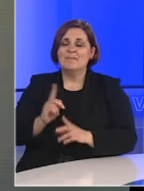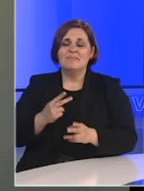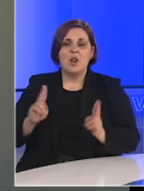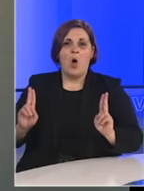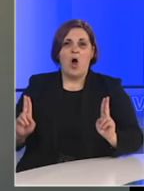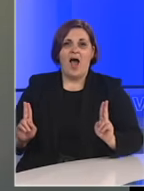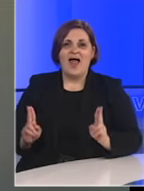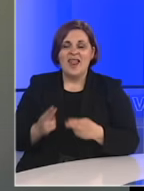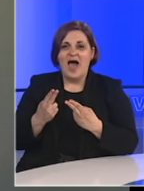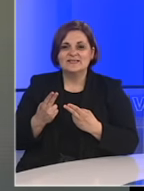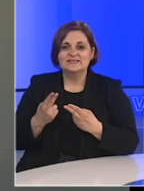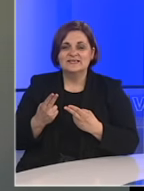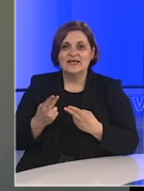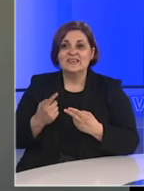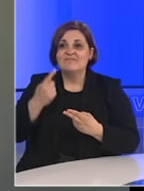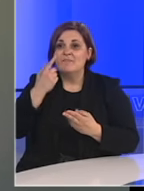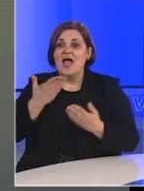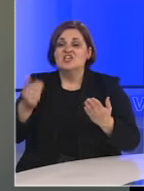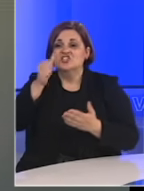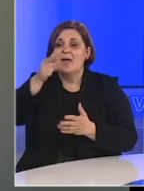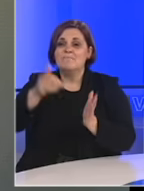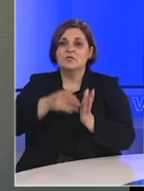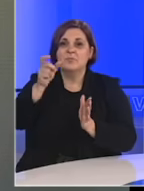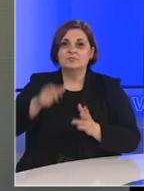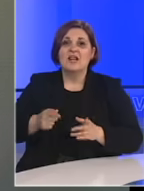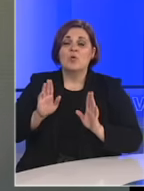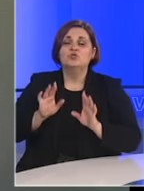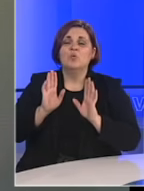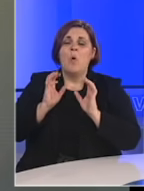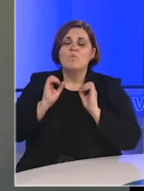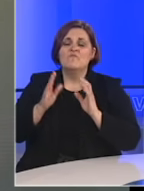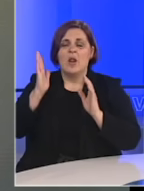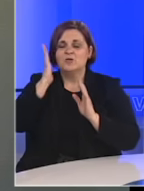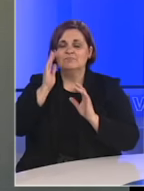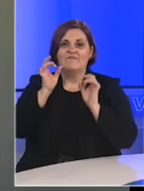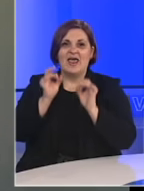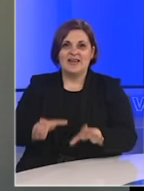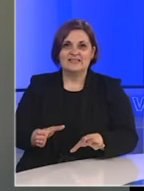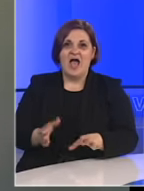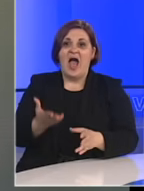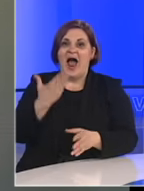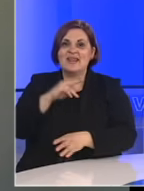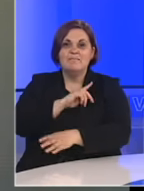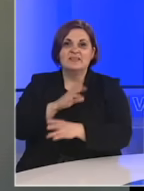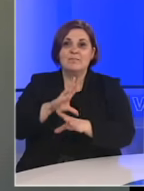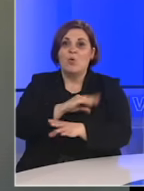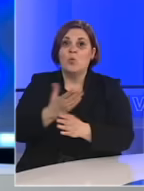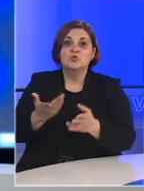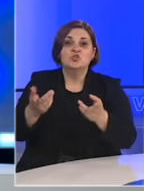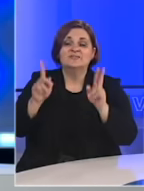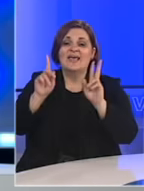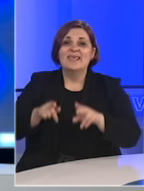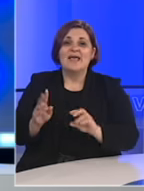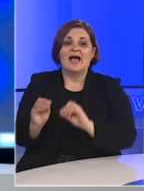lako nositi se sa potrebom tih osoba koje su bukvalno spavale na ulici, a biti nemoćan u smislu intervencije na